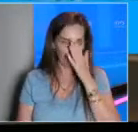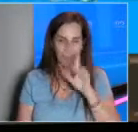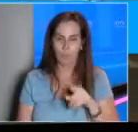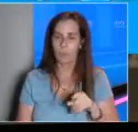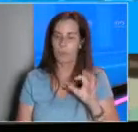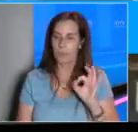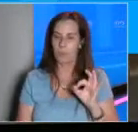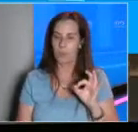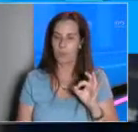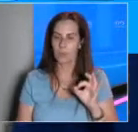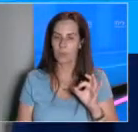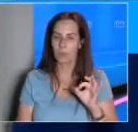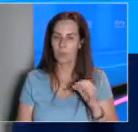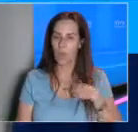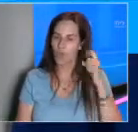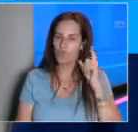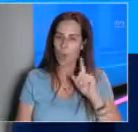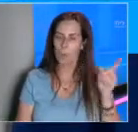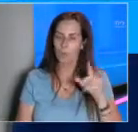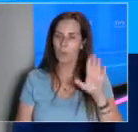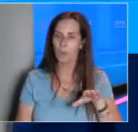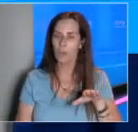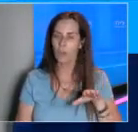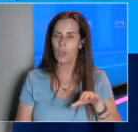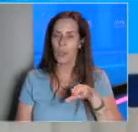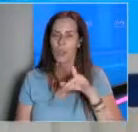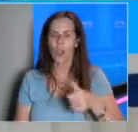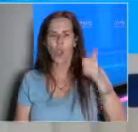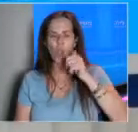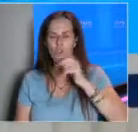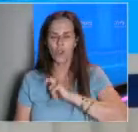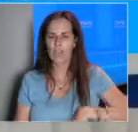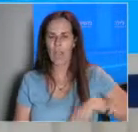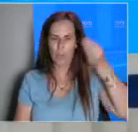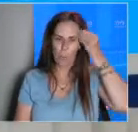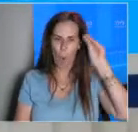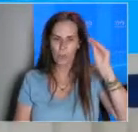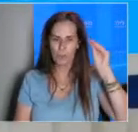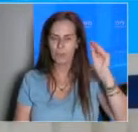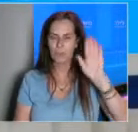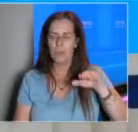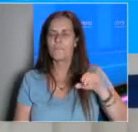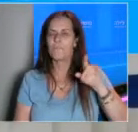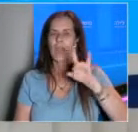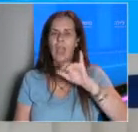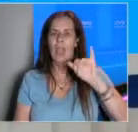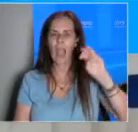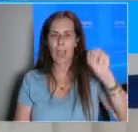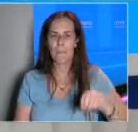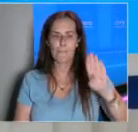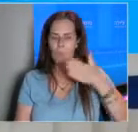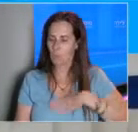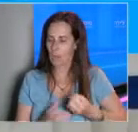בדיווחים אצל עמיתים שלנו, אז יש חיים ביבס. ראש עיריית מודיעין, ויושב ראש הרשות המקומיות רוצה להקים